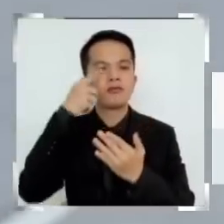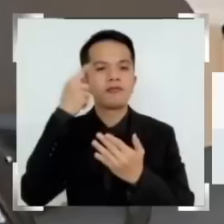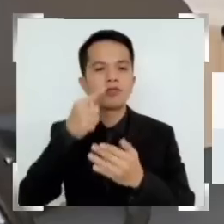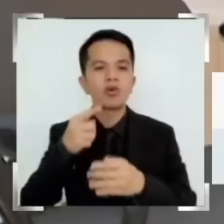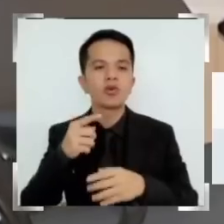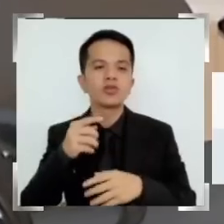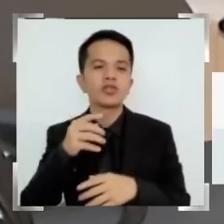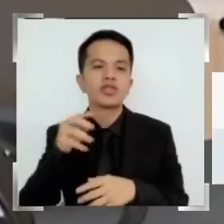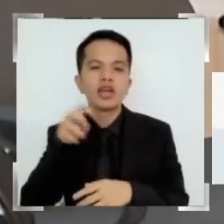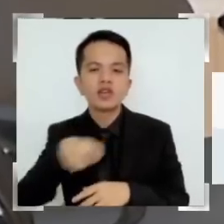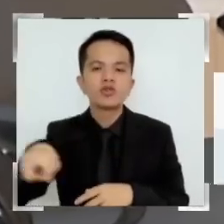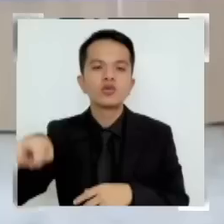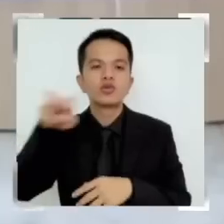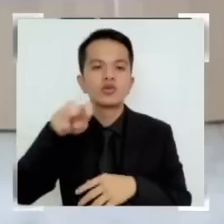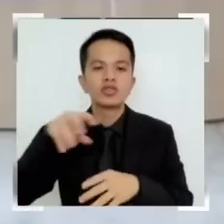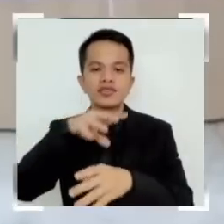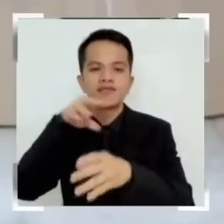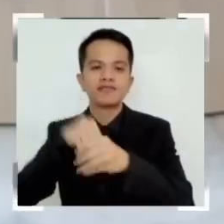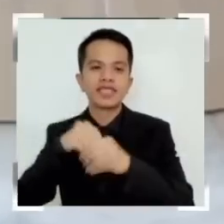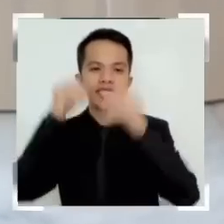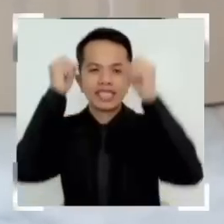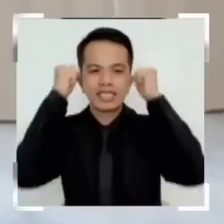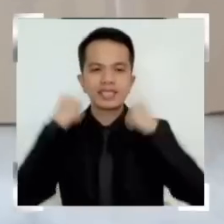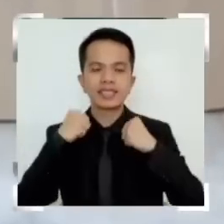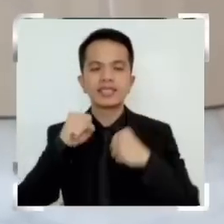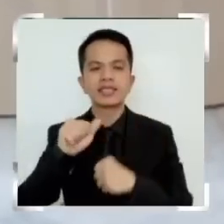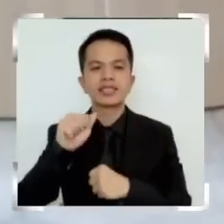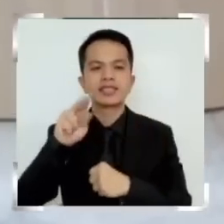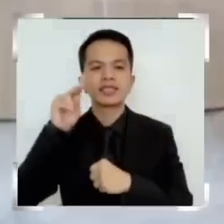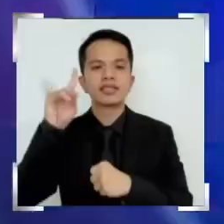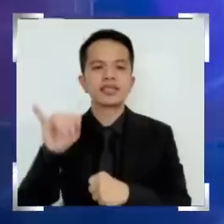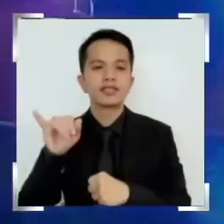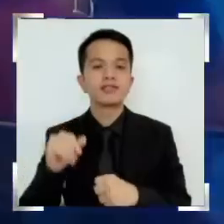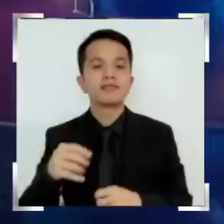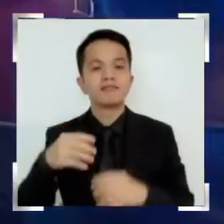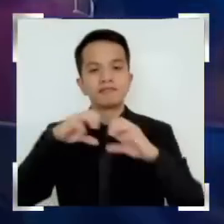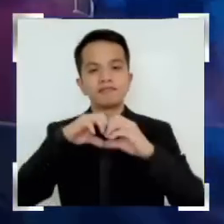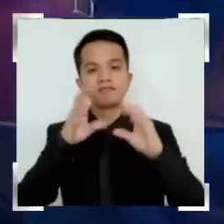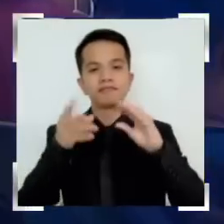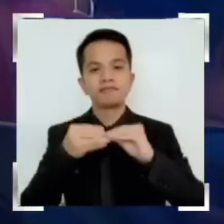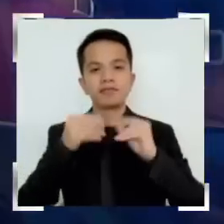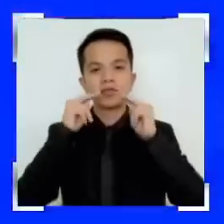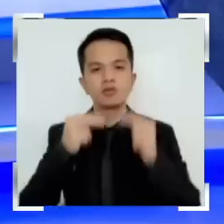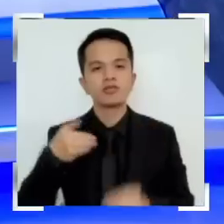Arabia. Para sa GMA Integrated News, Rafi Tima ang inyong saksi.